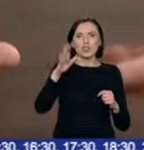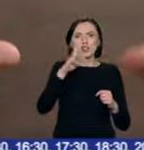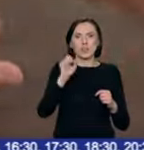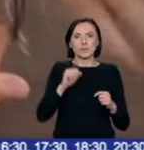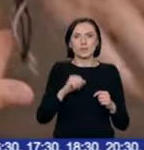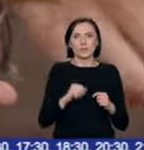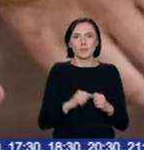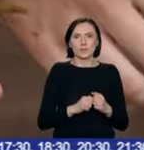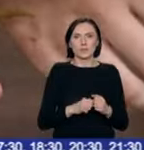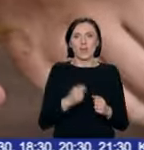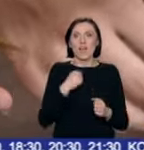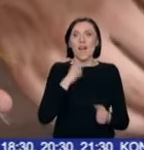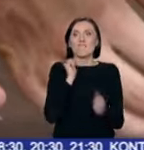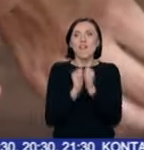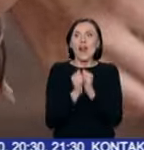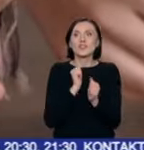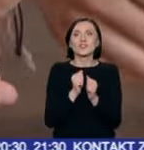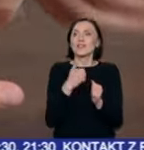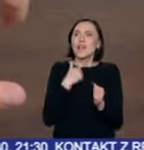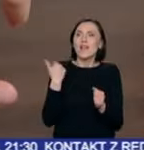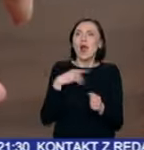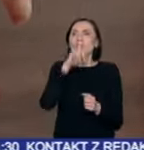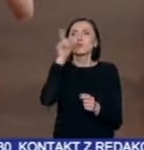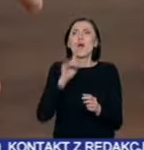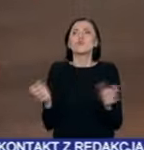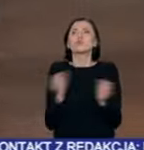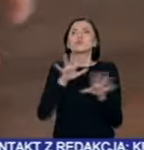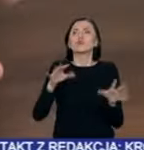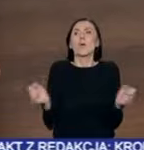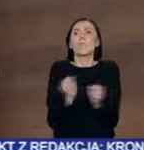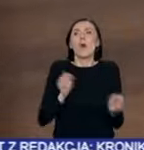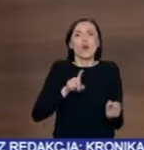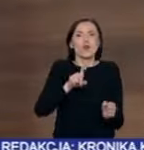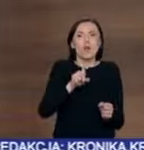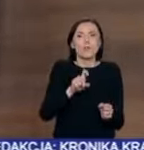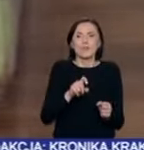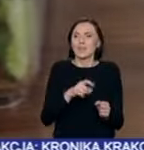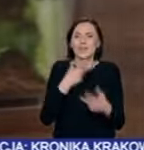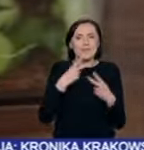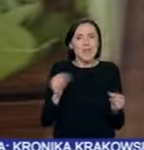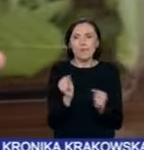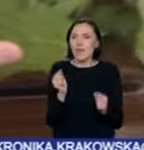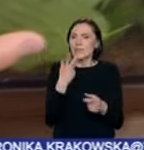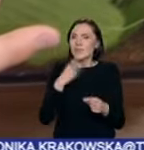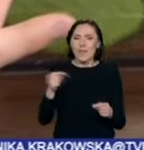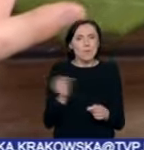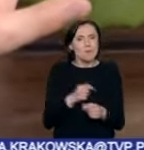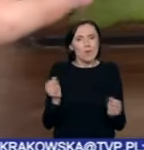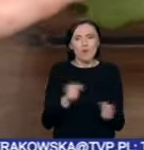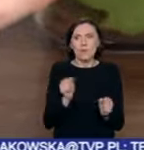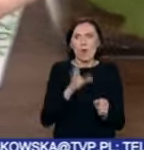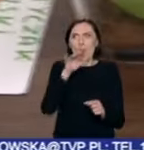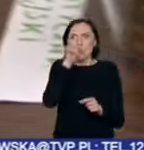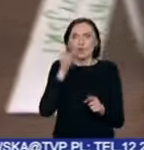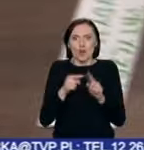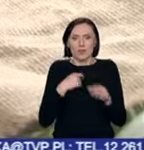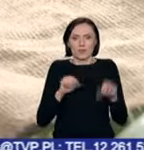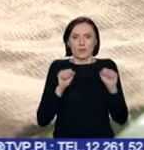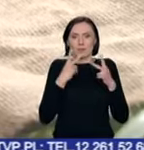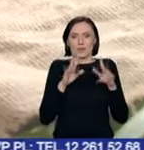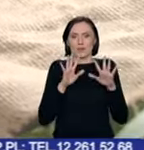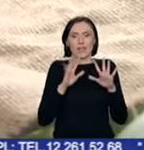Walczymy z entomofobią, z różnymi przesądami, z różnymi takimi zahamowaniami, które ludzie mają w kontakcie z owadami. A